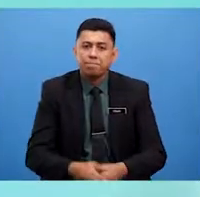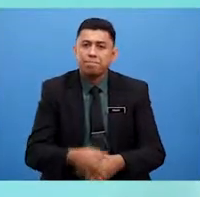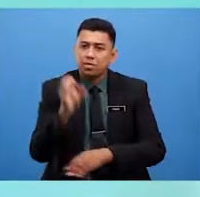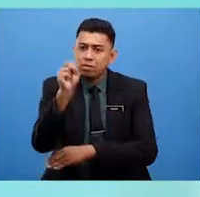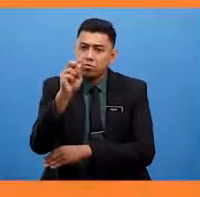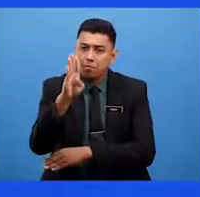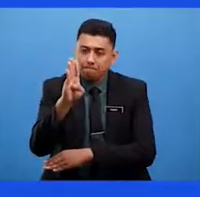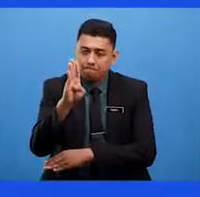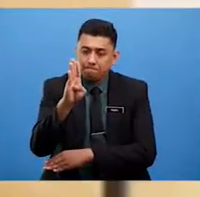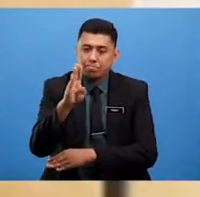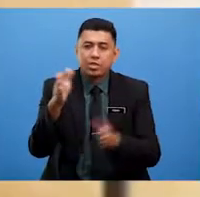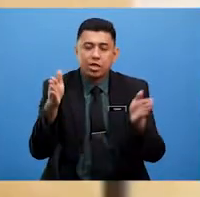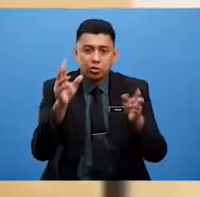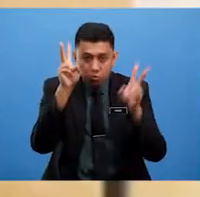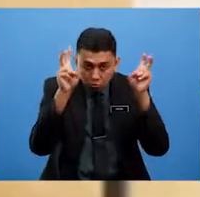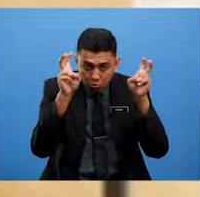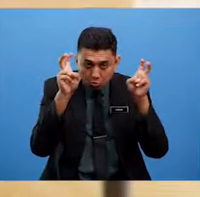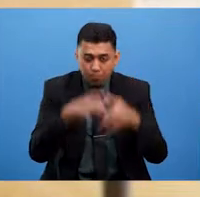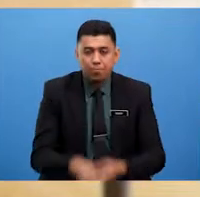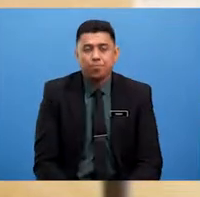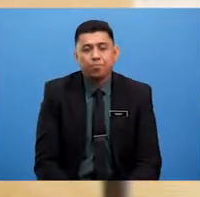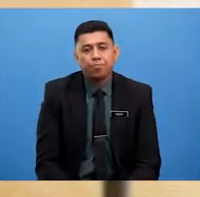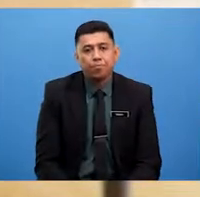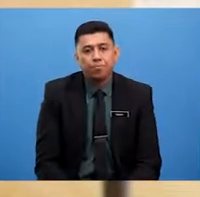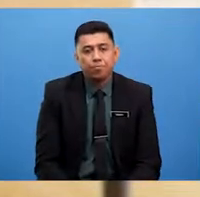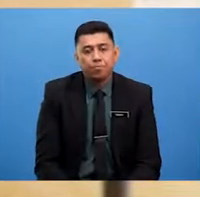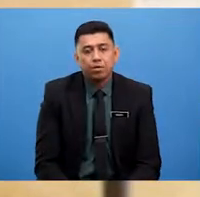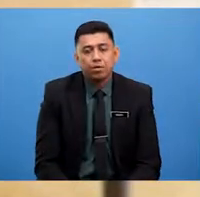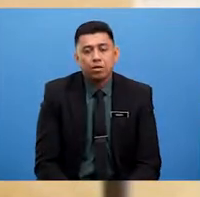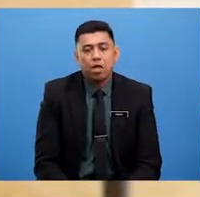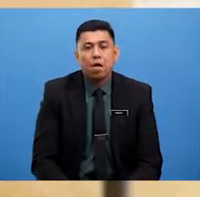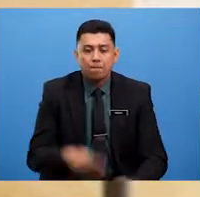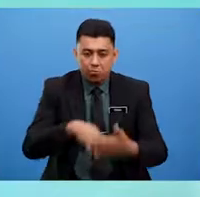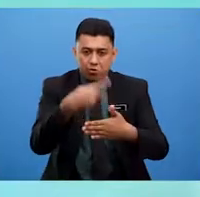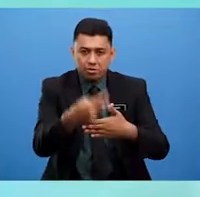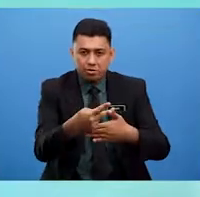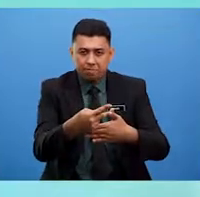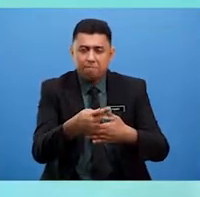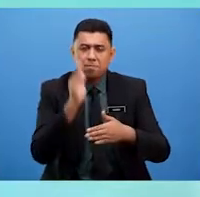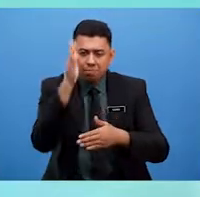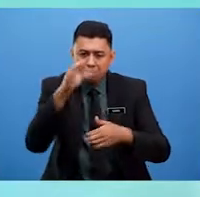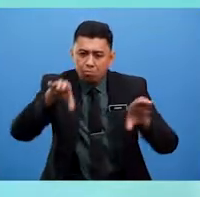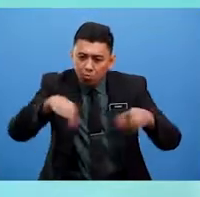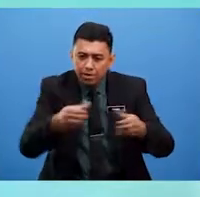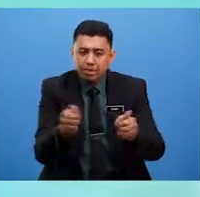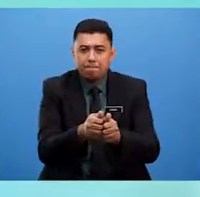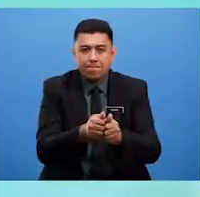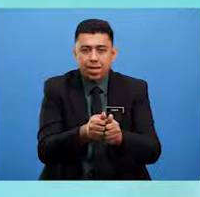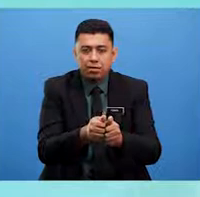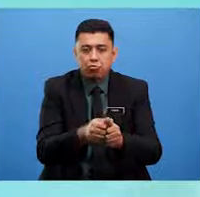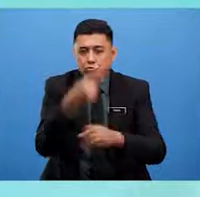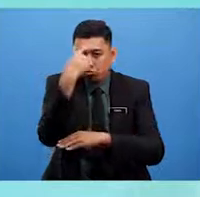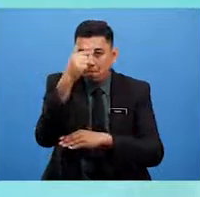kejurulatihan sukan. Program latihan yang dirancang dengan baik dapat membantu atlet mencapai prestasi yang